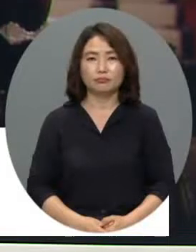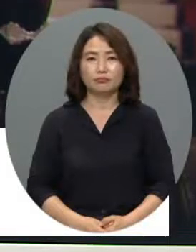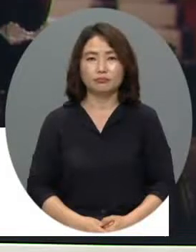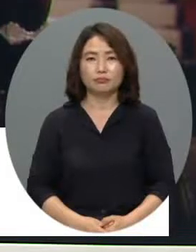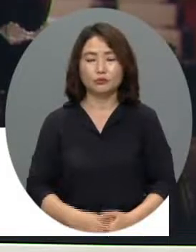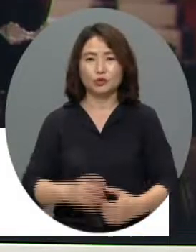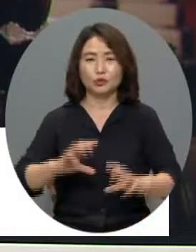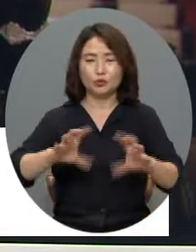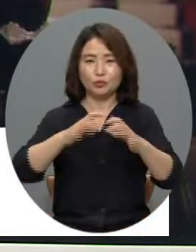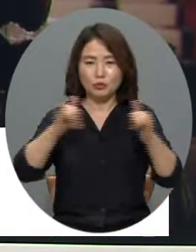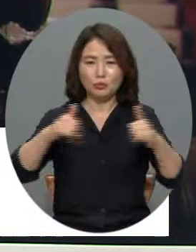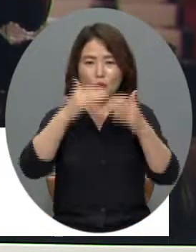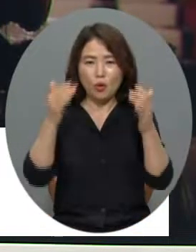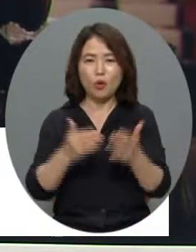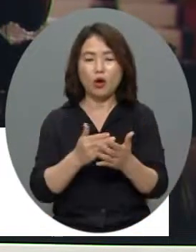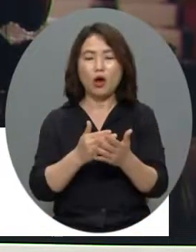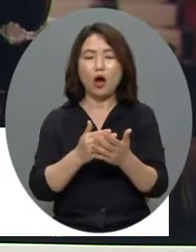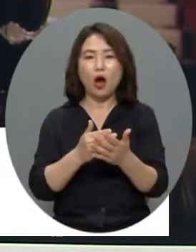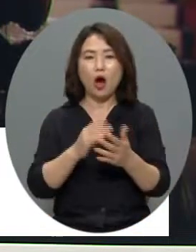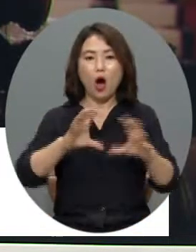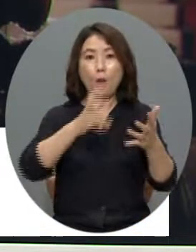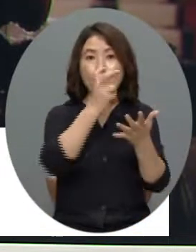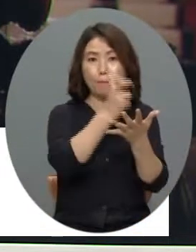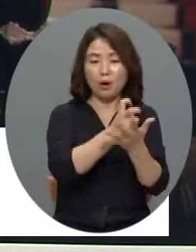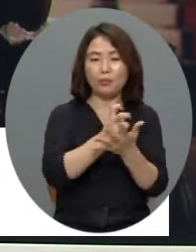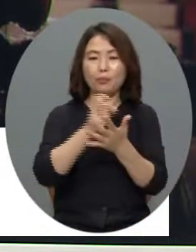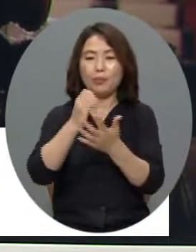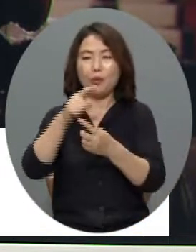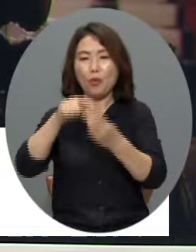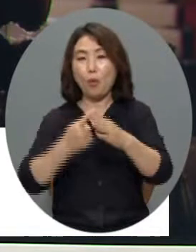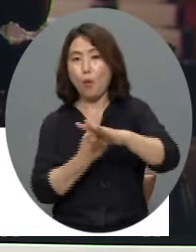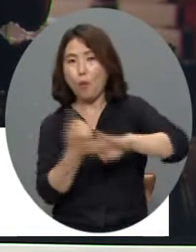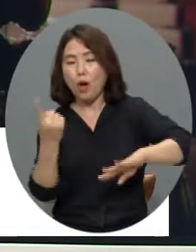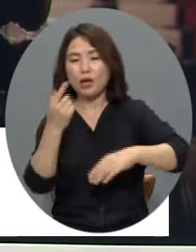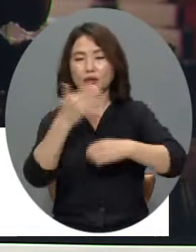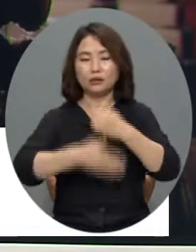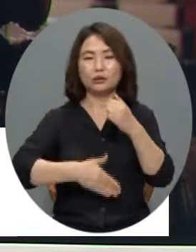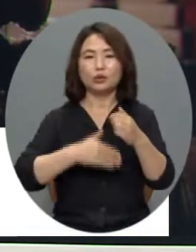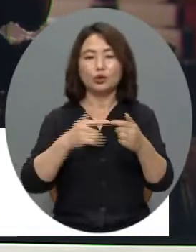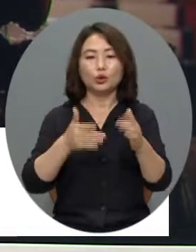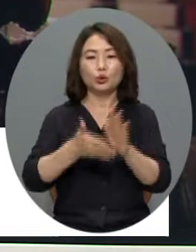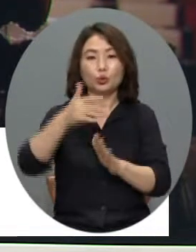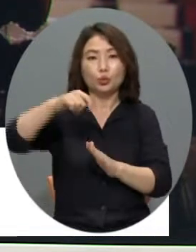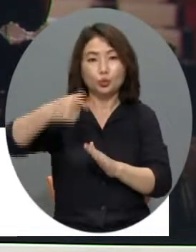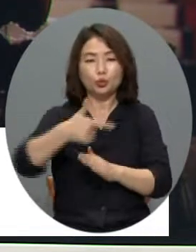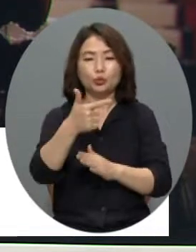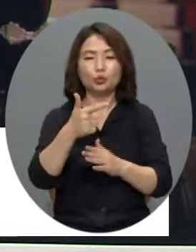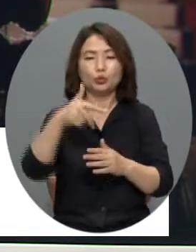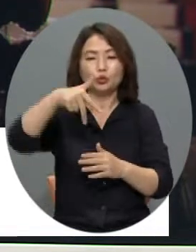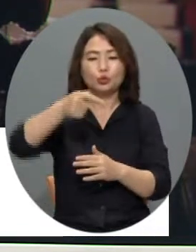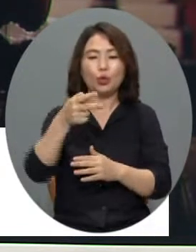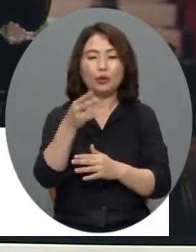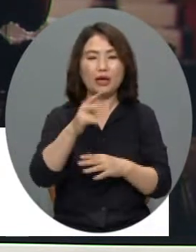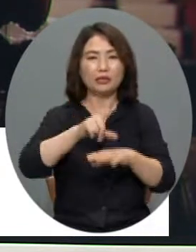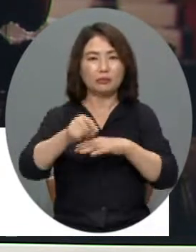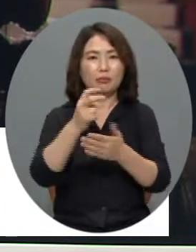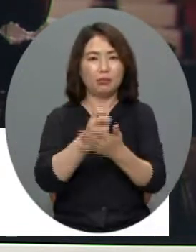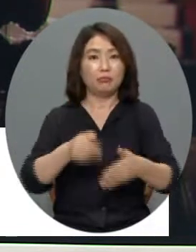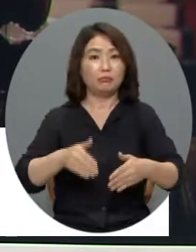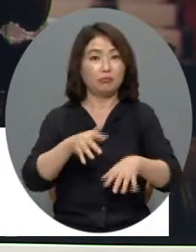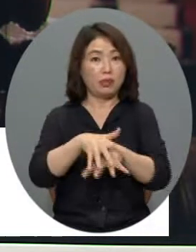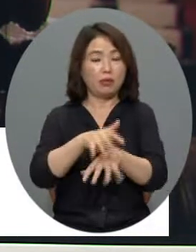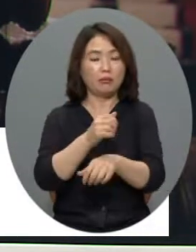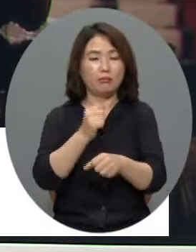모든 국민들에게 적용되는 헌법 법률 과 별개로 대구시 나 각 구 군에서는 조례 라는 것을 만듭니다